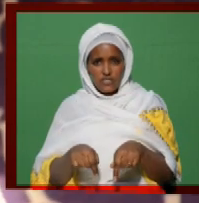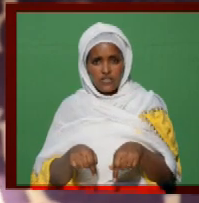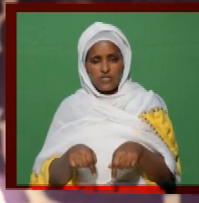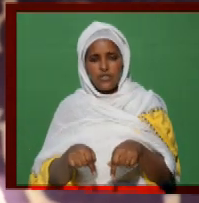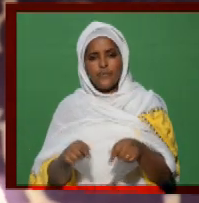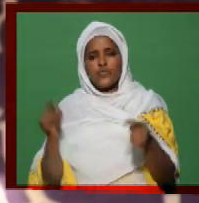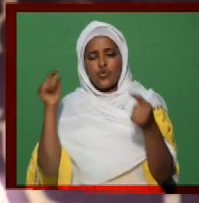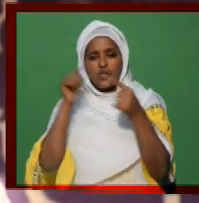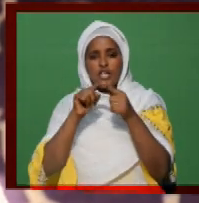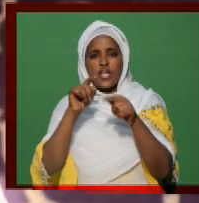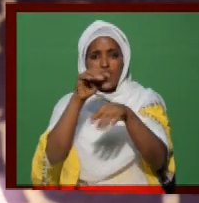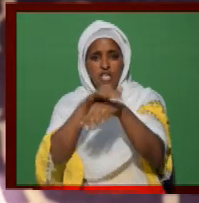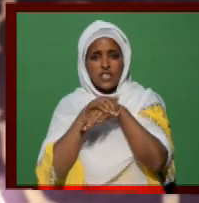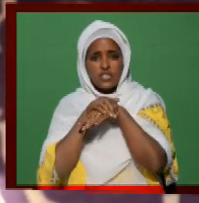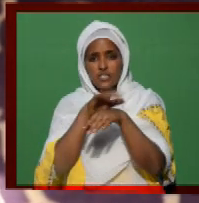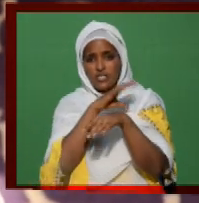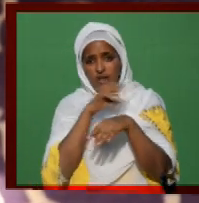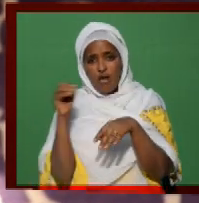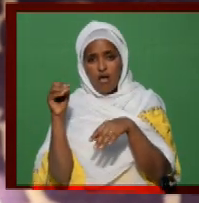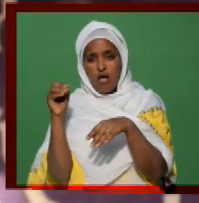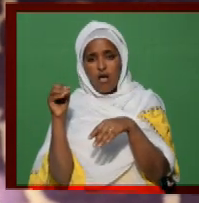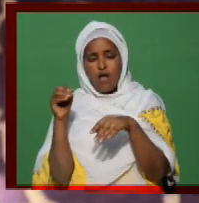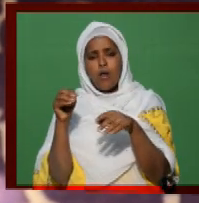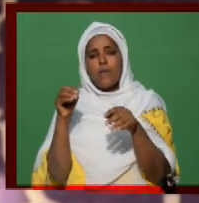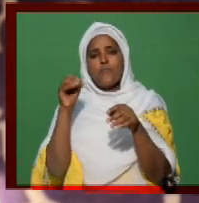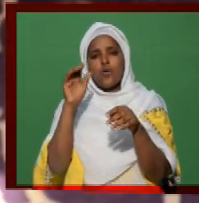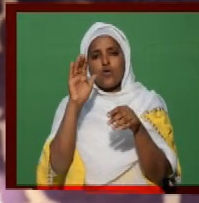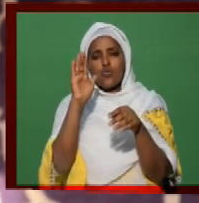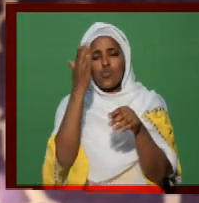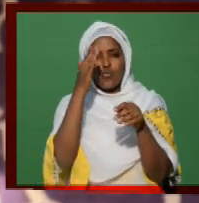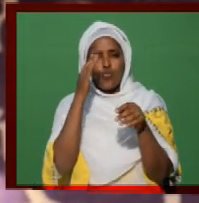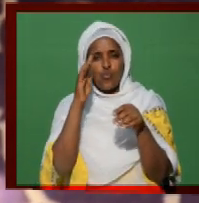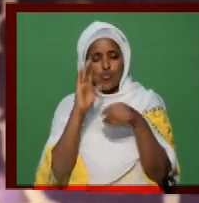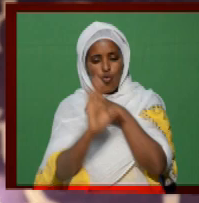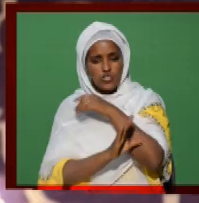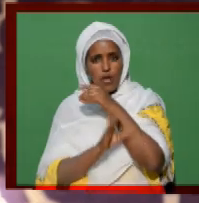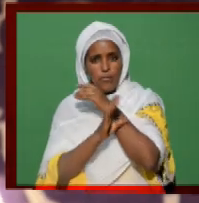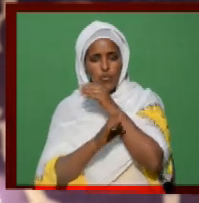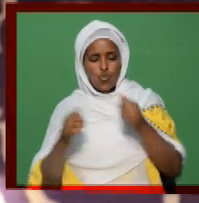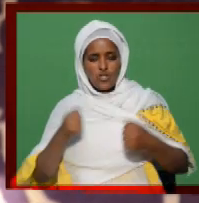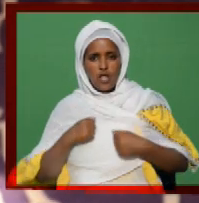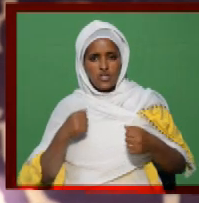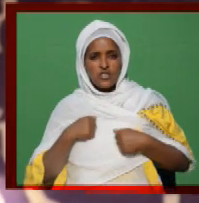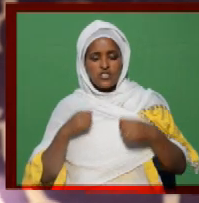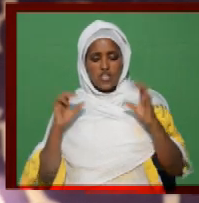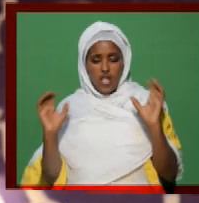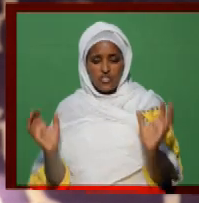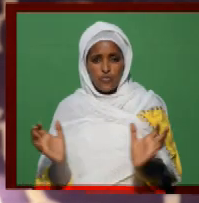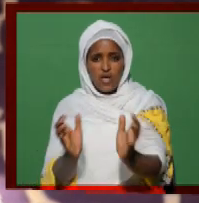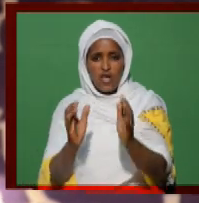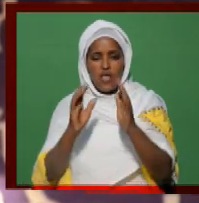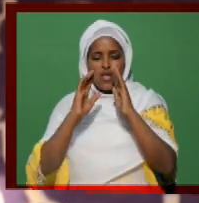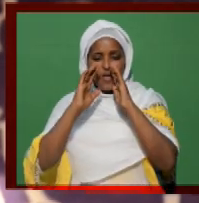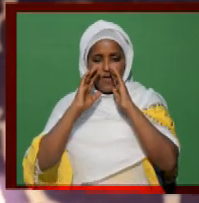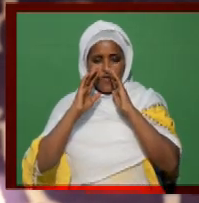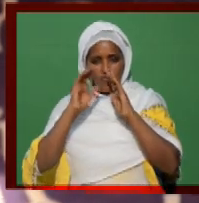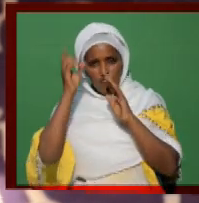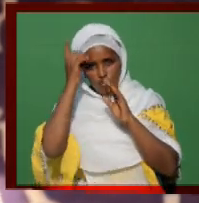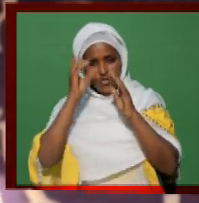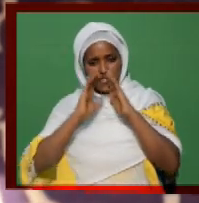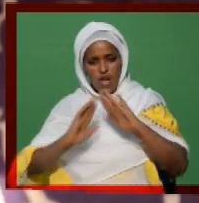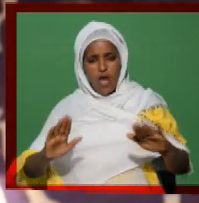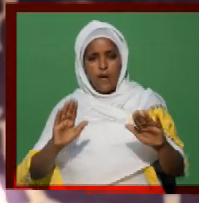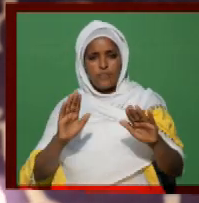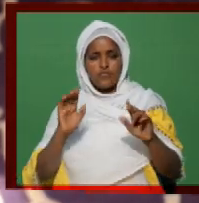በዚህ በእንግሊዝና በጎጃም ወታደር አርበኞች ታጅቤ ፍኖተ ሰላም እስከምደርስ